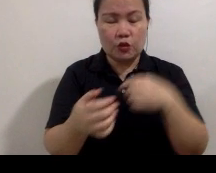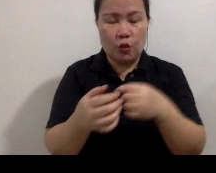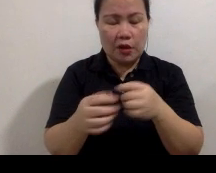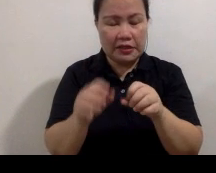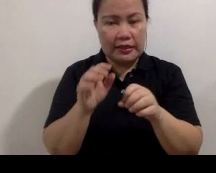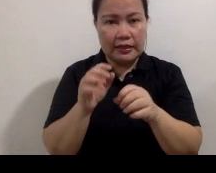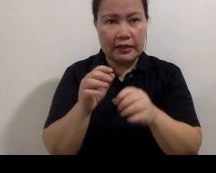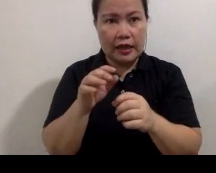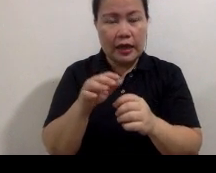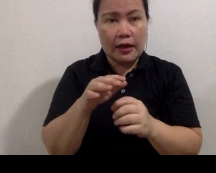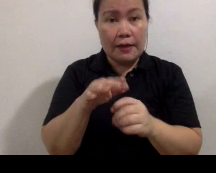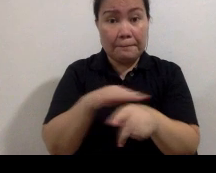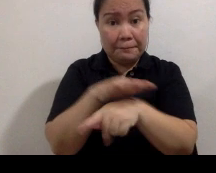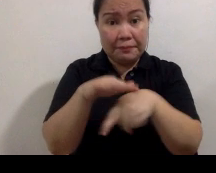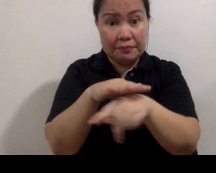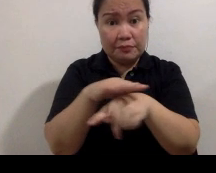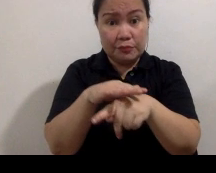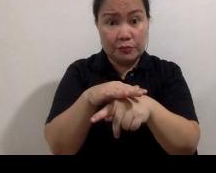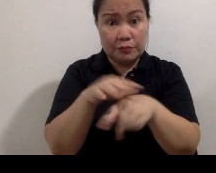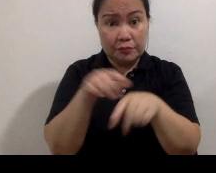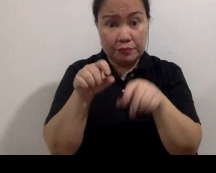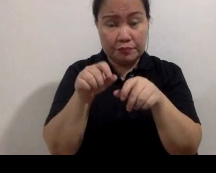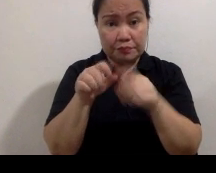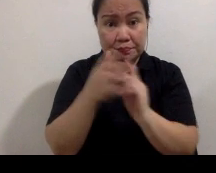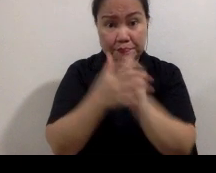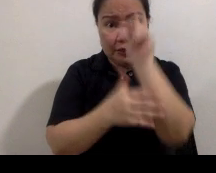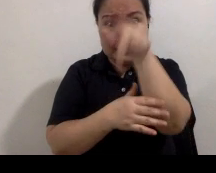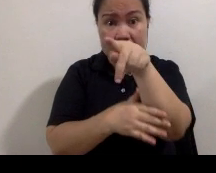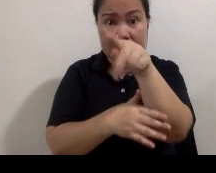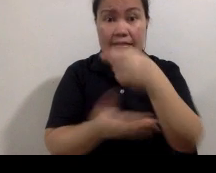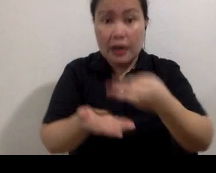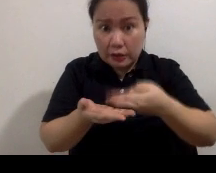Kaya palay yung kanilang paunahing pananim.